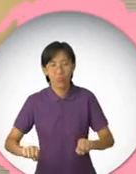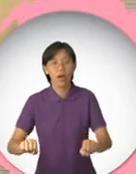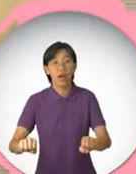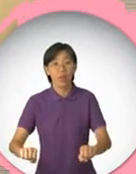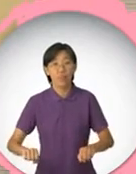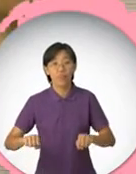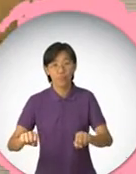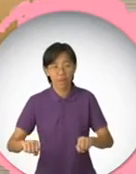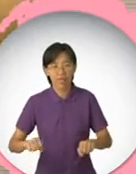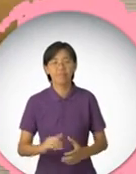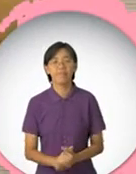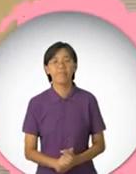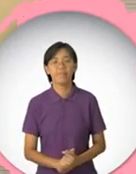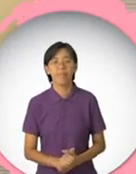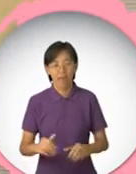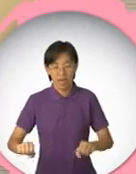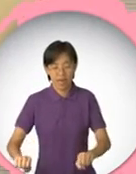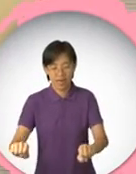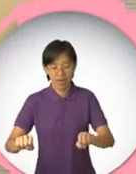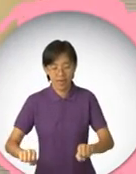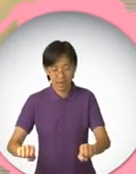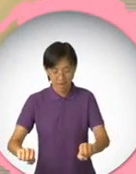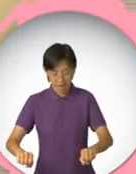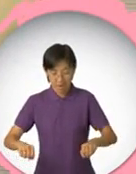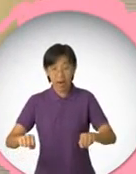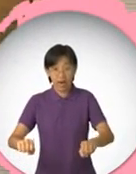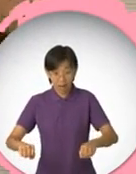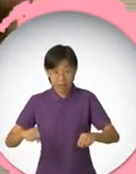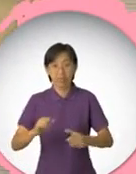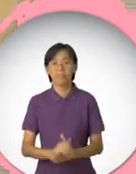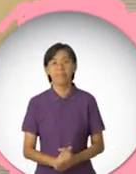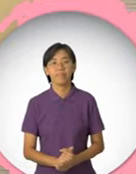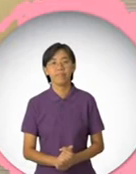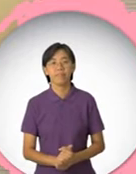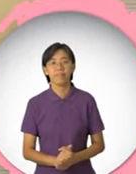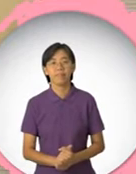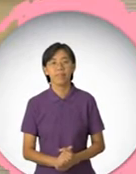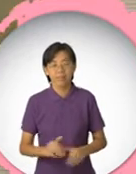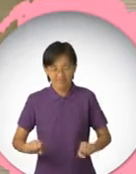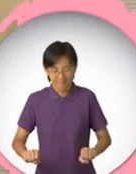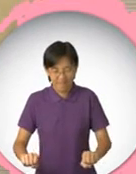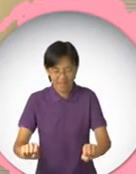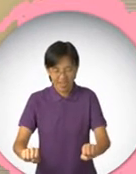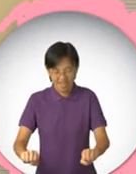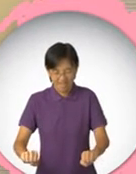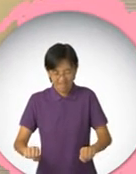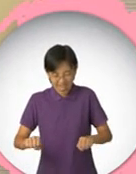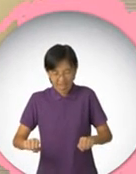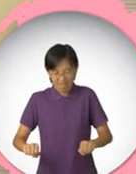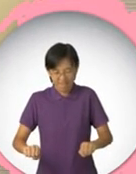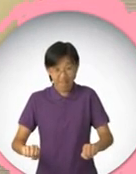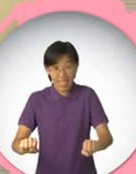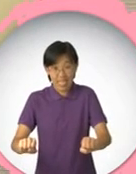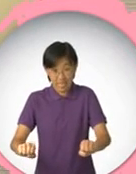ลางลงข ้าง ล่างตรงกลางลงล่างอ๋ออย่าให้ตกใช่ไหมครับ ใช่เนี่ยค่ะไล่ไปก่อนค่ะไล่ไปเรื่อยๆค่ะแผลมันก็จะเริ่มยืดตัวออกก็ถ้าเริ่ม